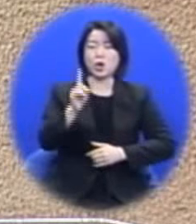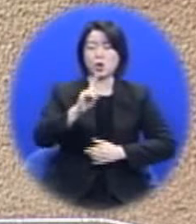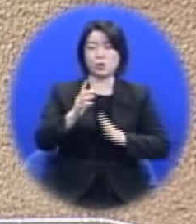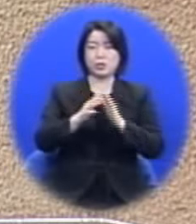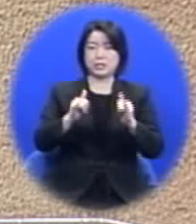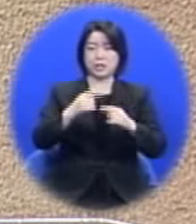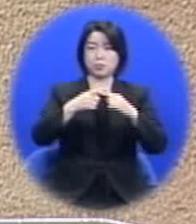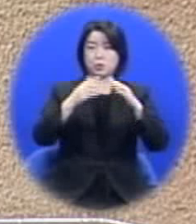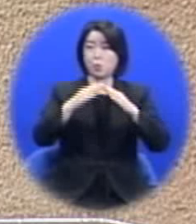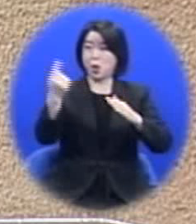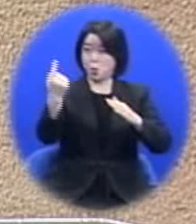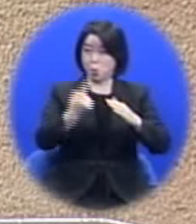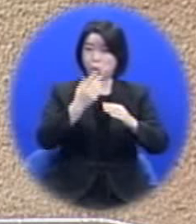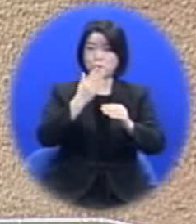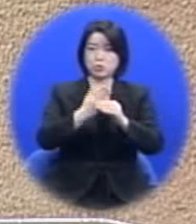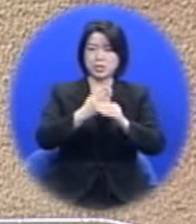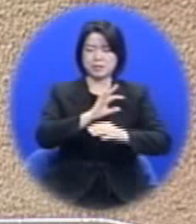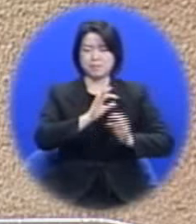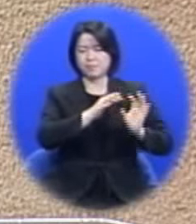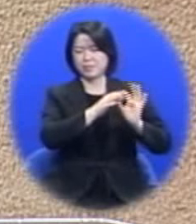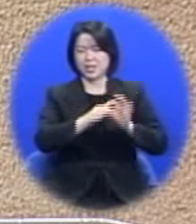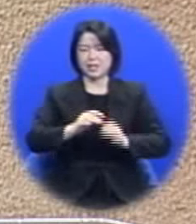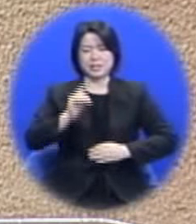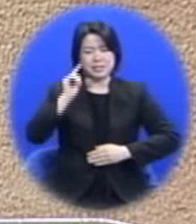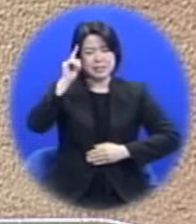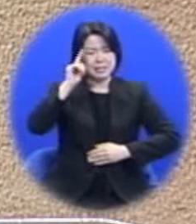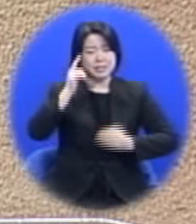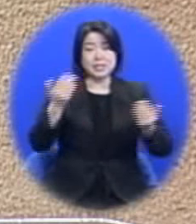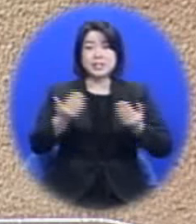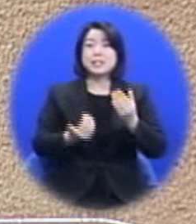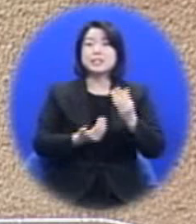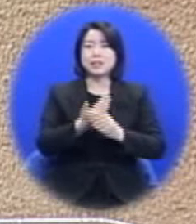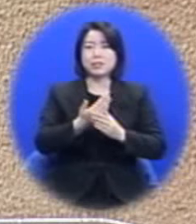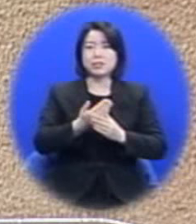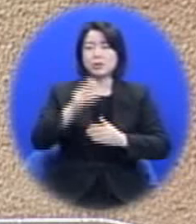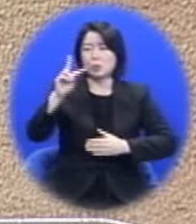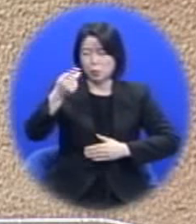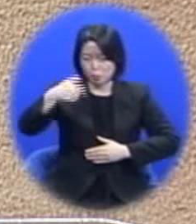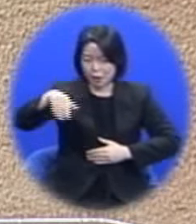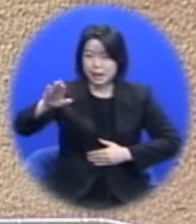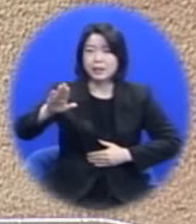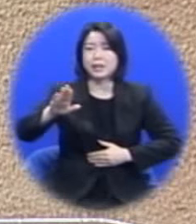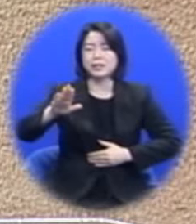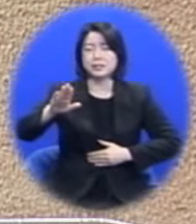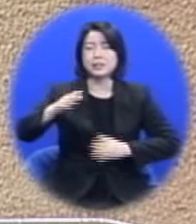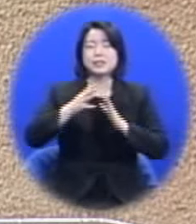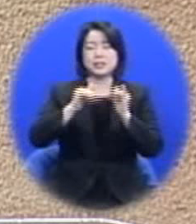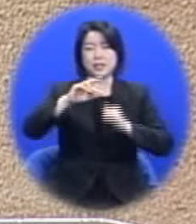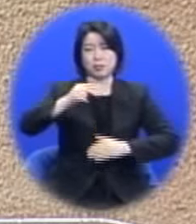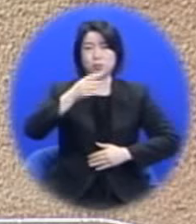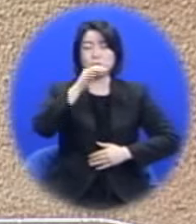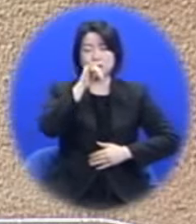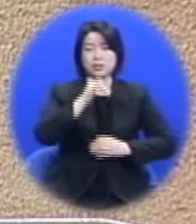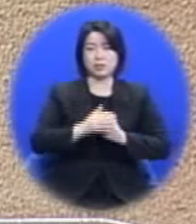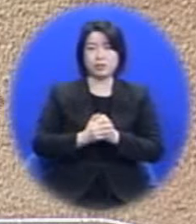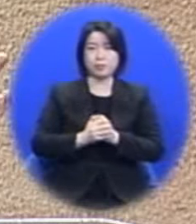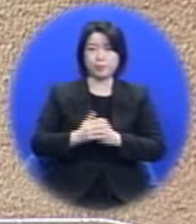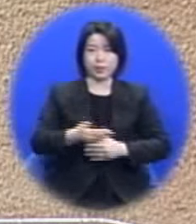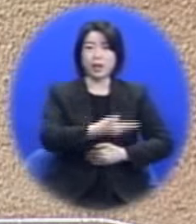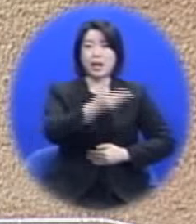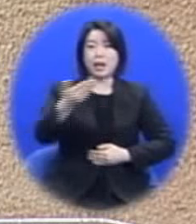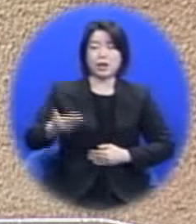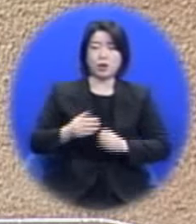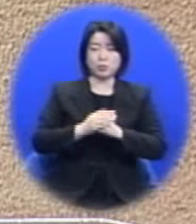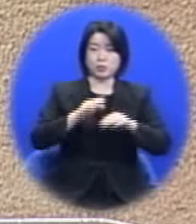오다가 아, 계속 짜증나는 일이 생겨서 돌아갔다는 분도 계시더라고. 네. 여러분